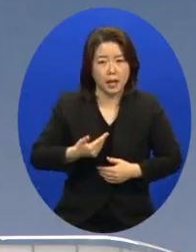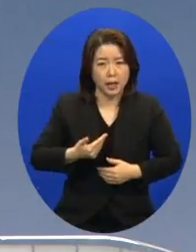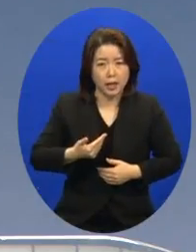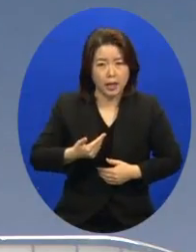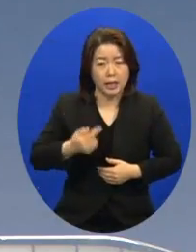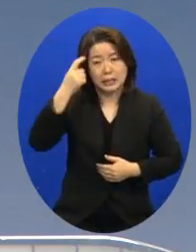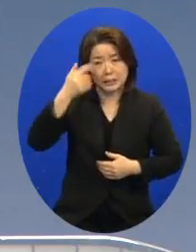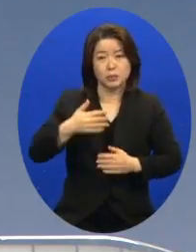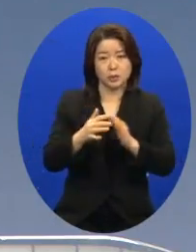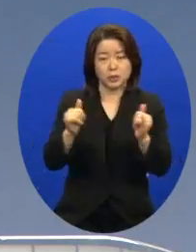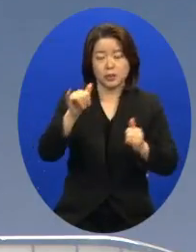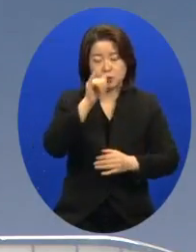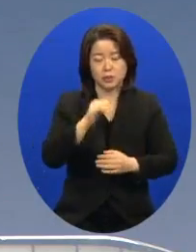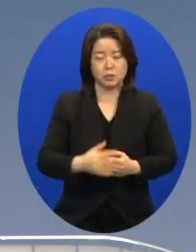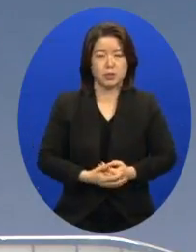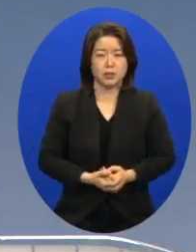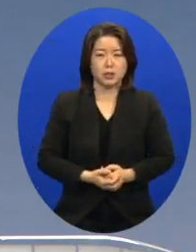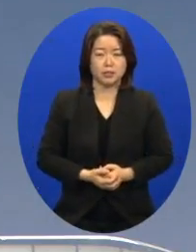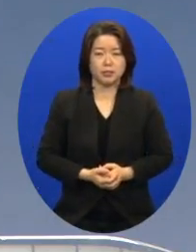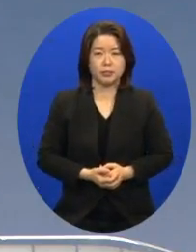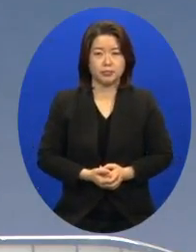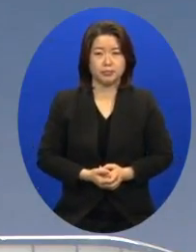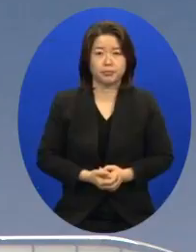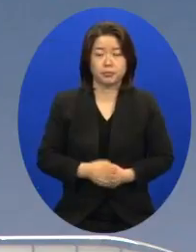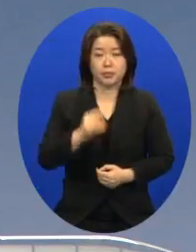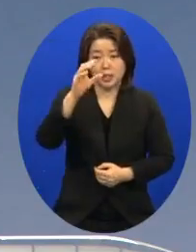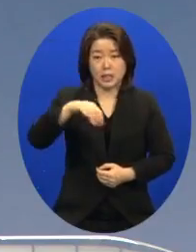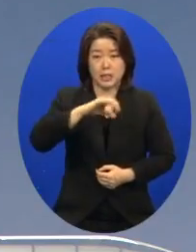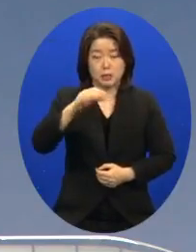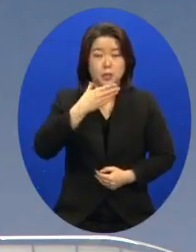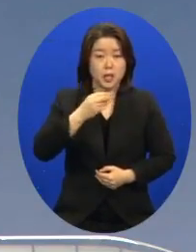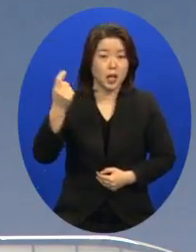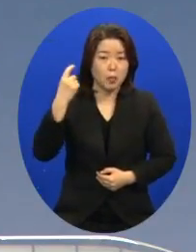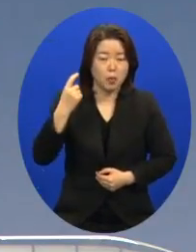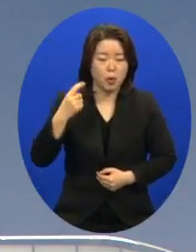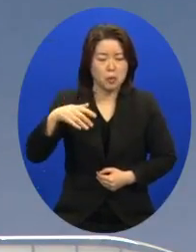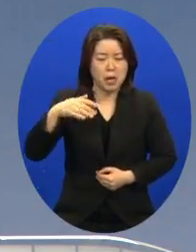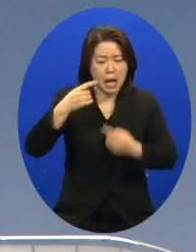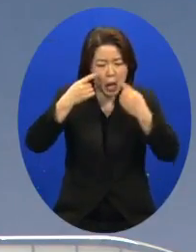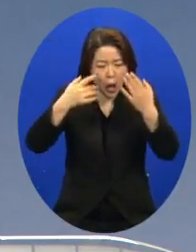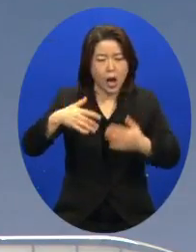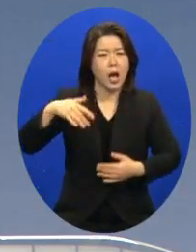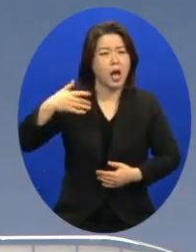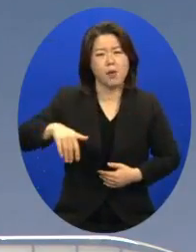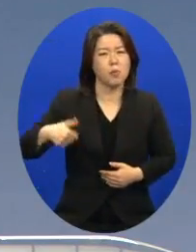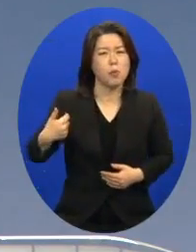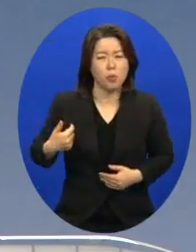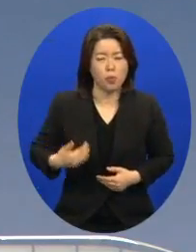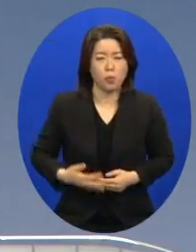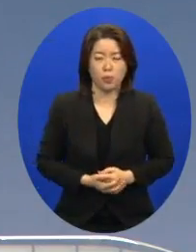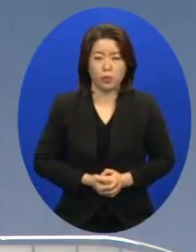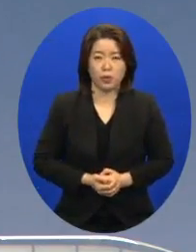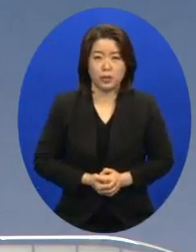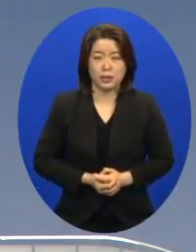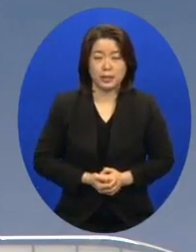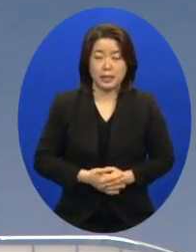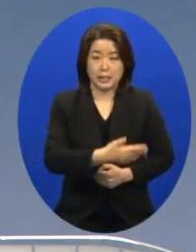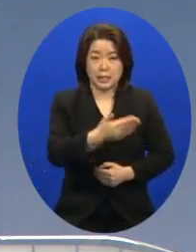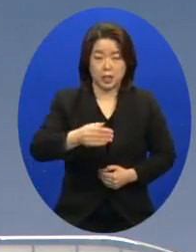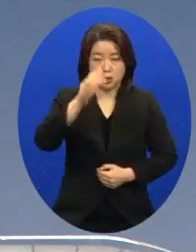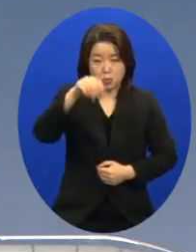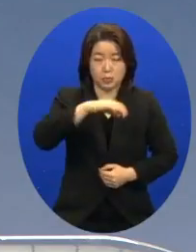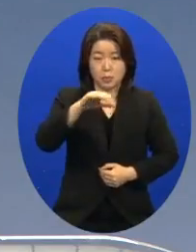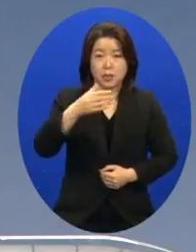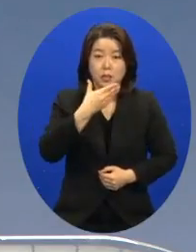질문하는 사람도 있습니다 십자가의 복음을 아직도 정확하게 모르기 때문에 그렇습니다 여러분 십자가의